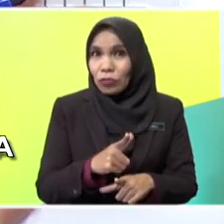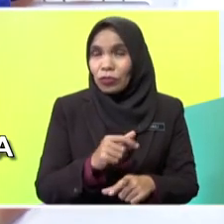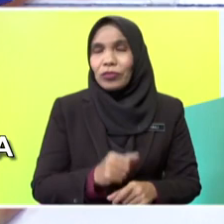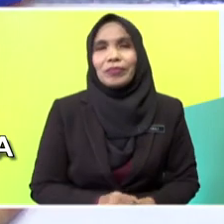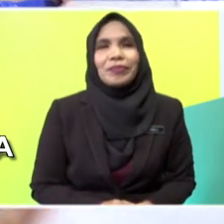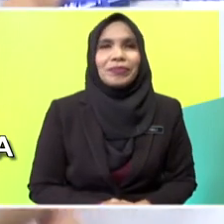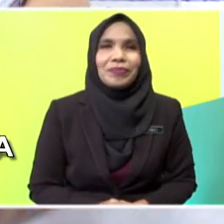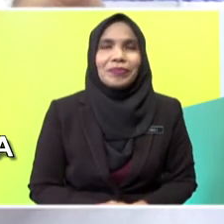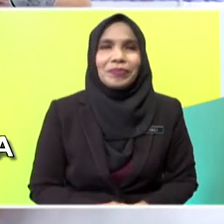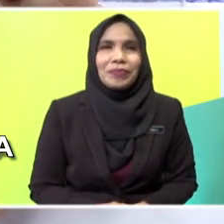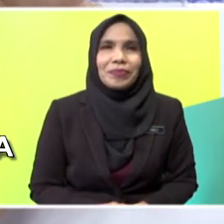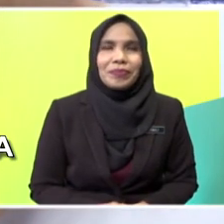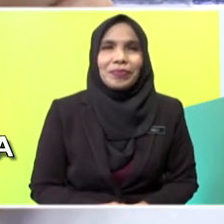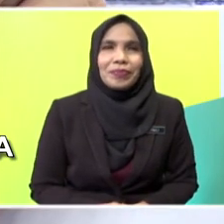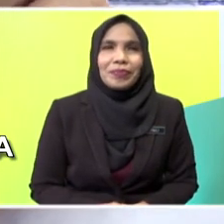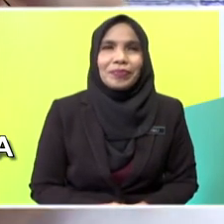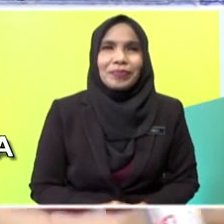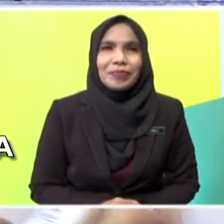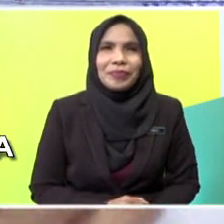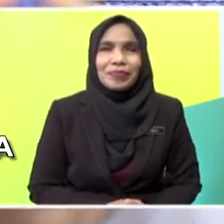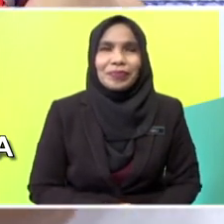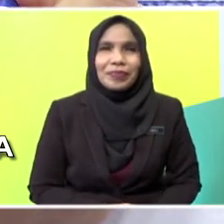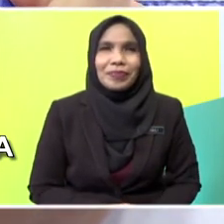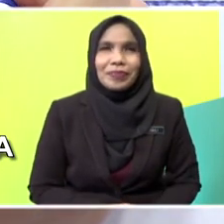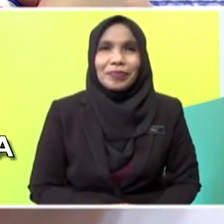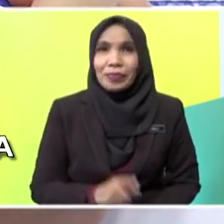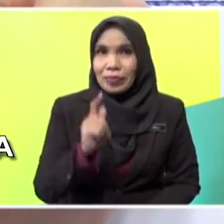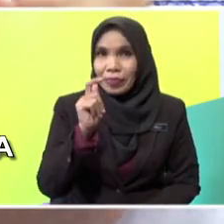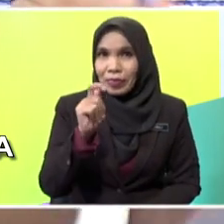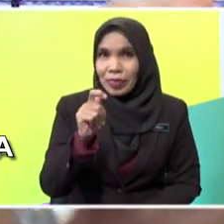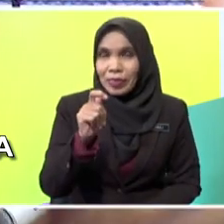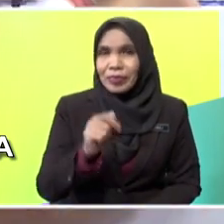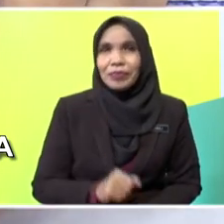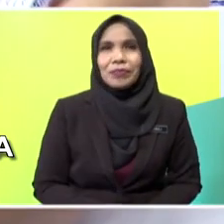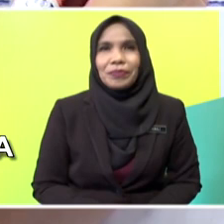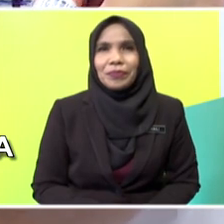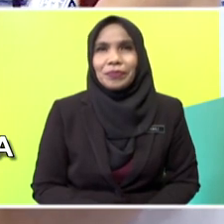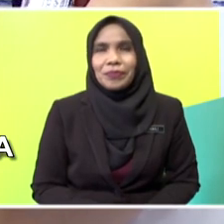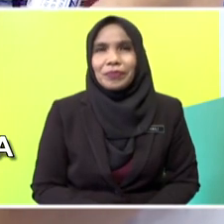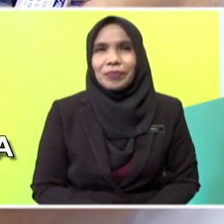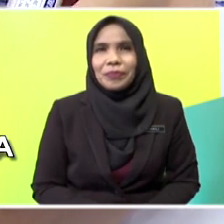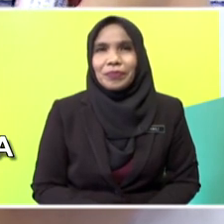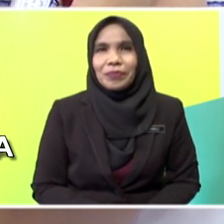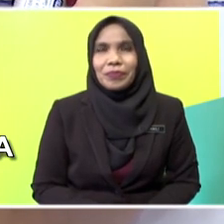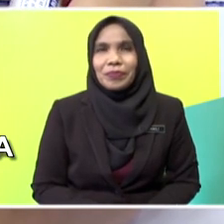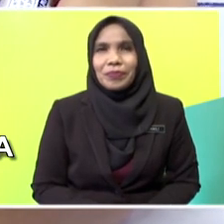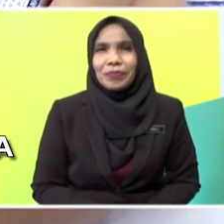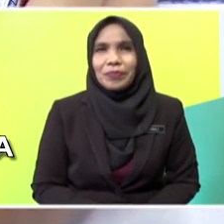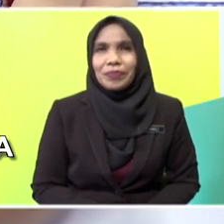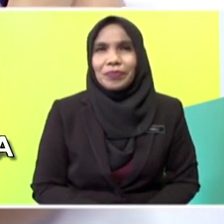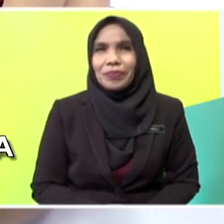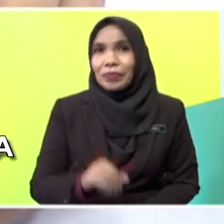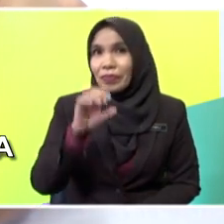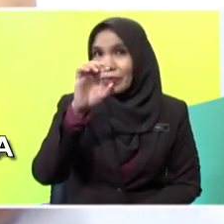Ya. Okey dah. Tarik. Okay, tanda tuliskan huruf tandakan sini. Huruf D. Cuba sekarang I.